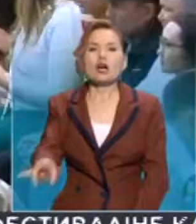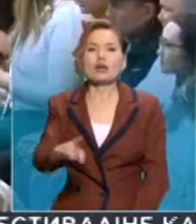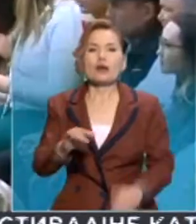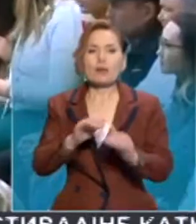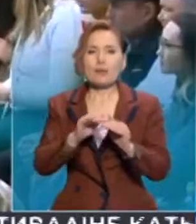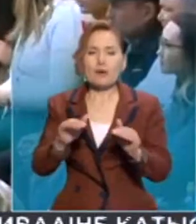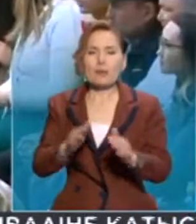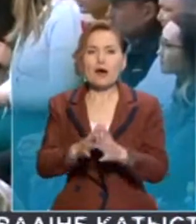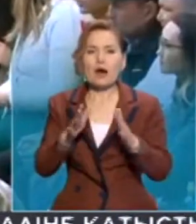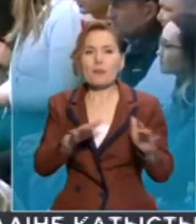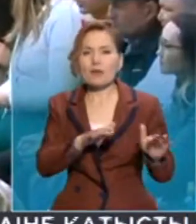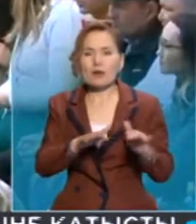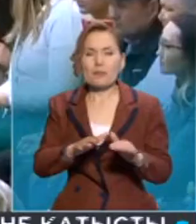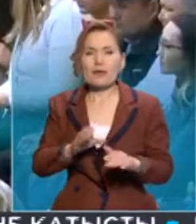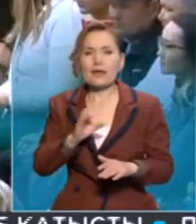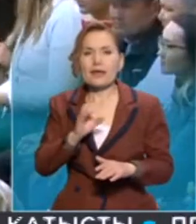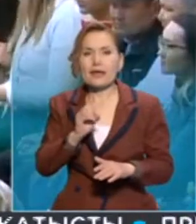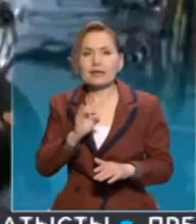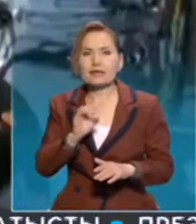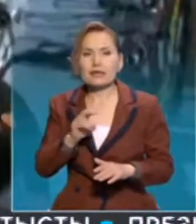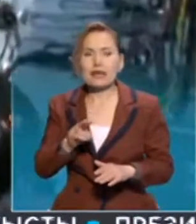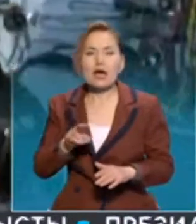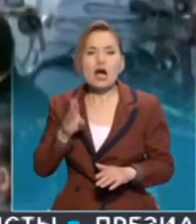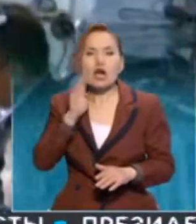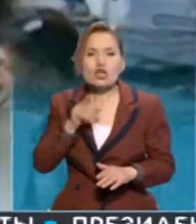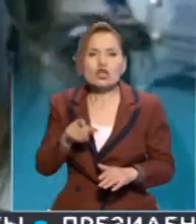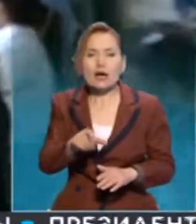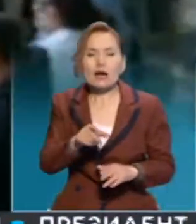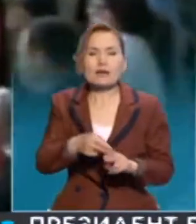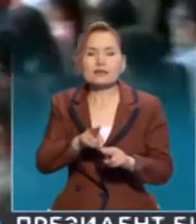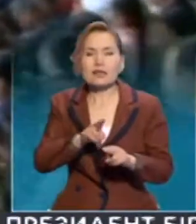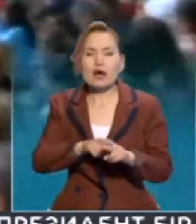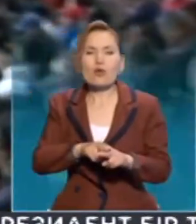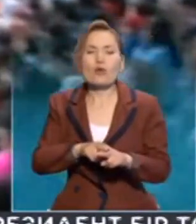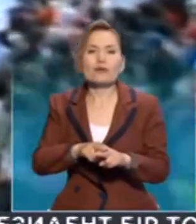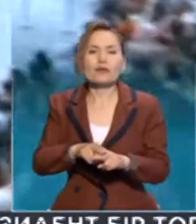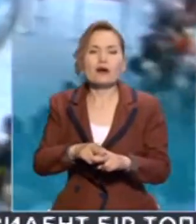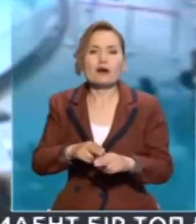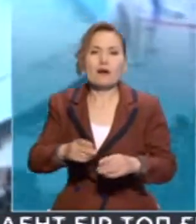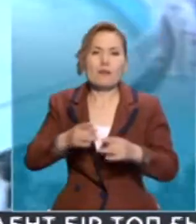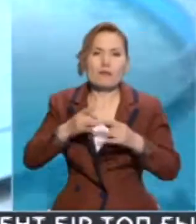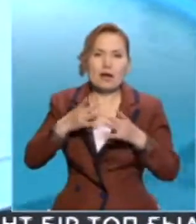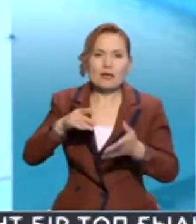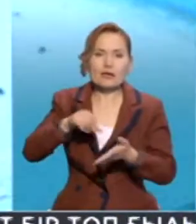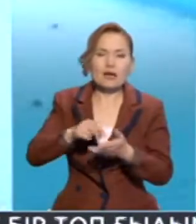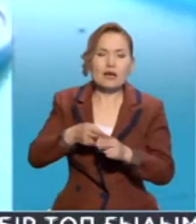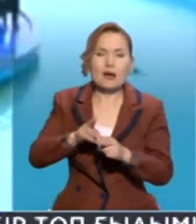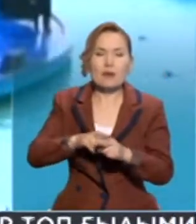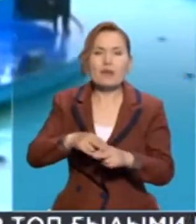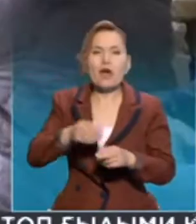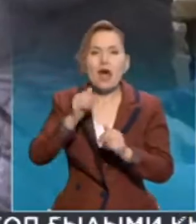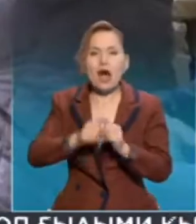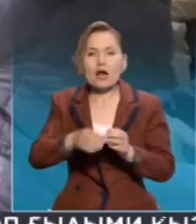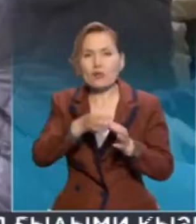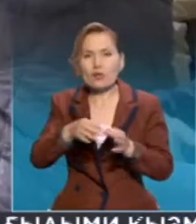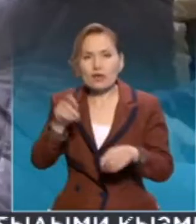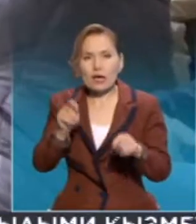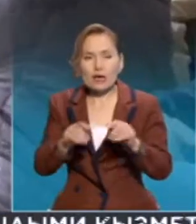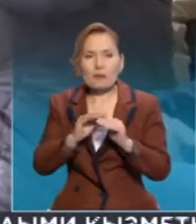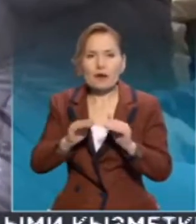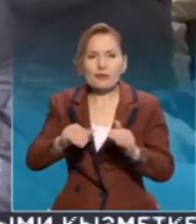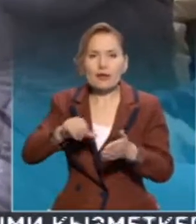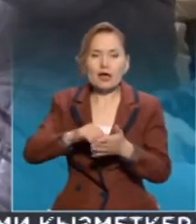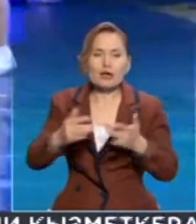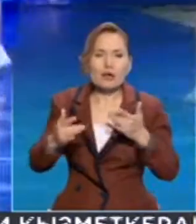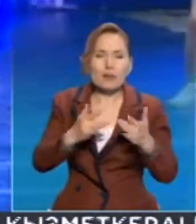Республикалық деңгейдегі ауқымды шара Есілдің жағасындағы амфитеатрда өтті. Әр өңірден келген талантты бүлдіршіндер осы жерде өнерін ортаға салып,